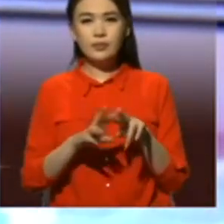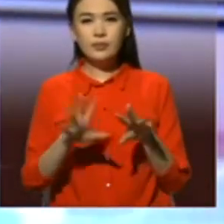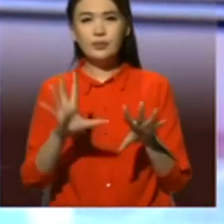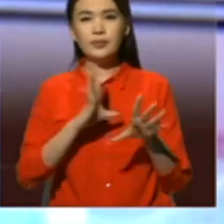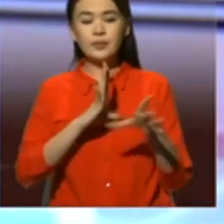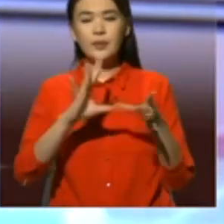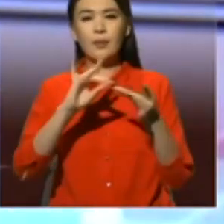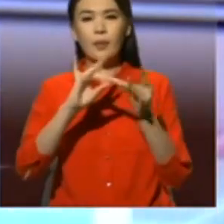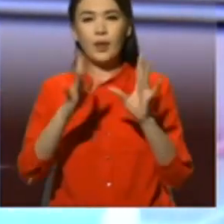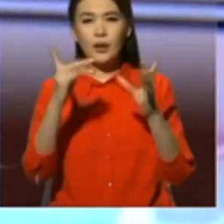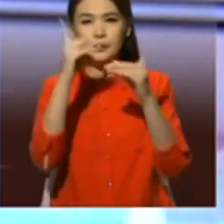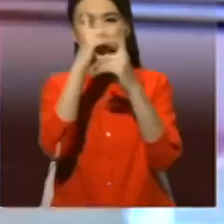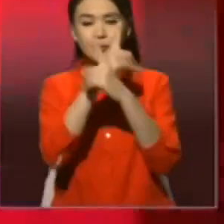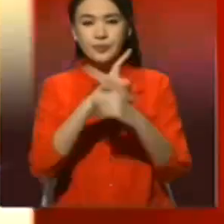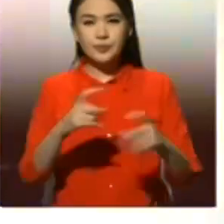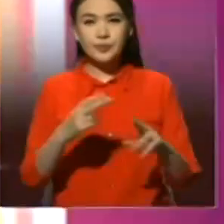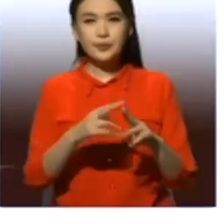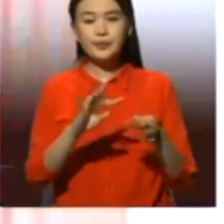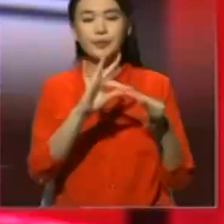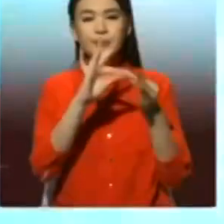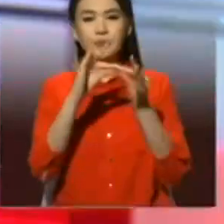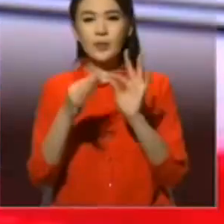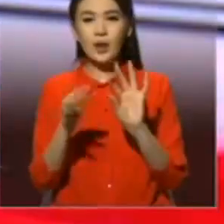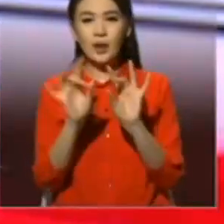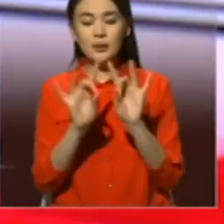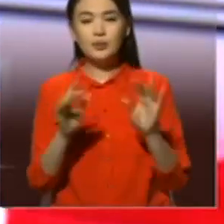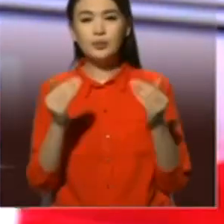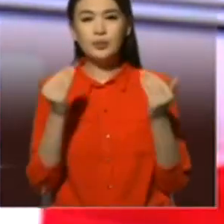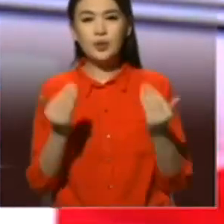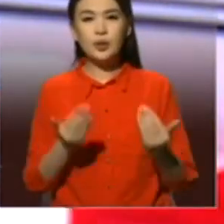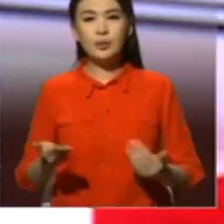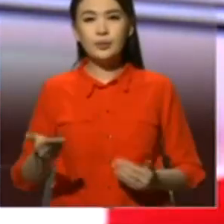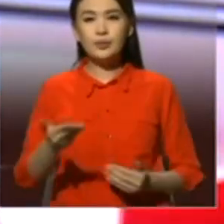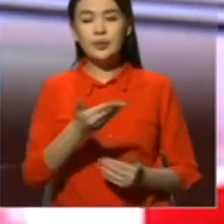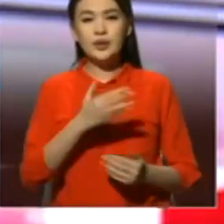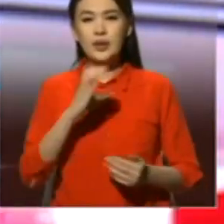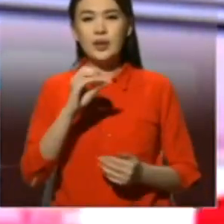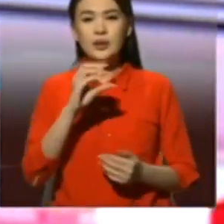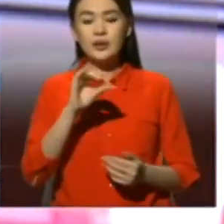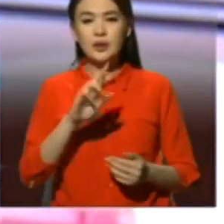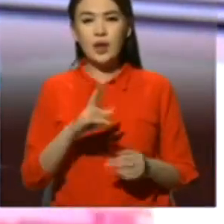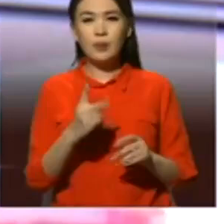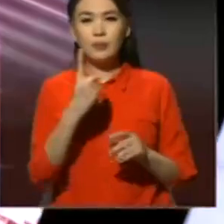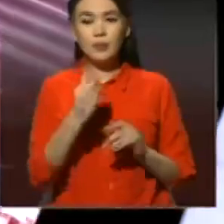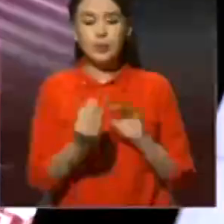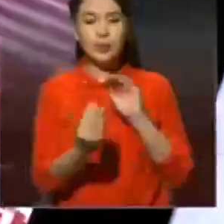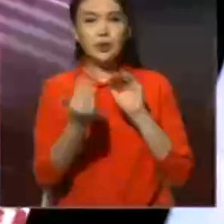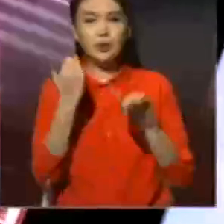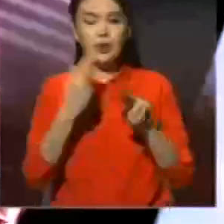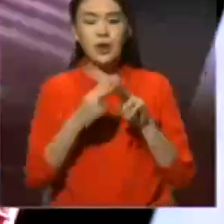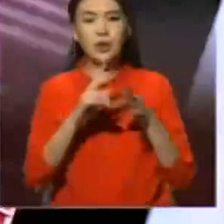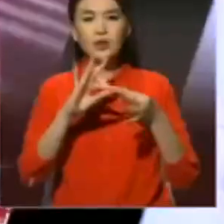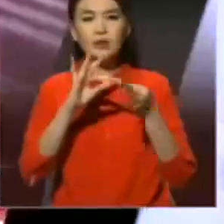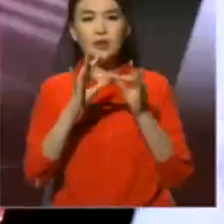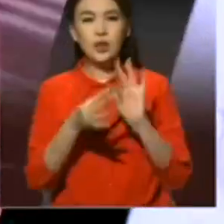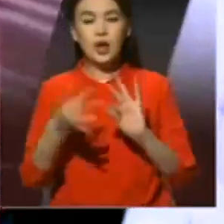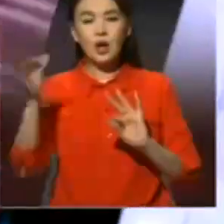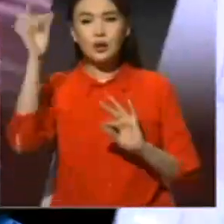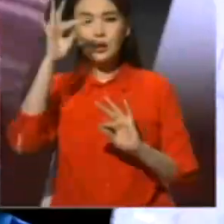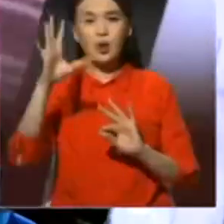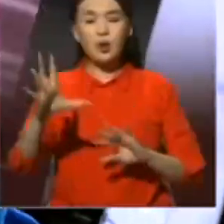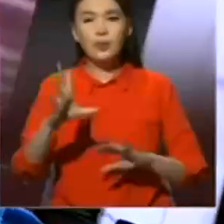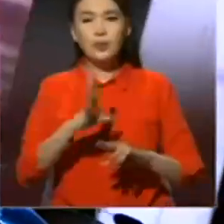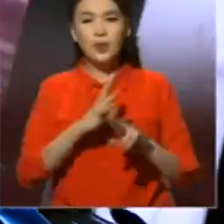әлеуметтік желі арқылы білдіріп кететін болсақ, бүгін біз сессиядан бір күн бұрын сессияда ұсынылатын тақырыптар жайлы